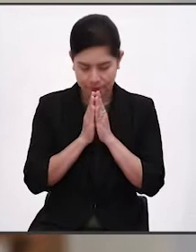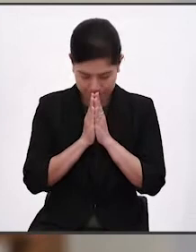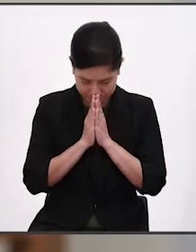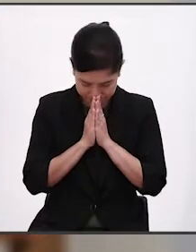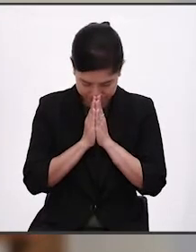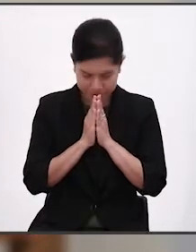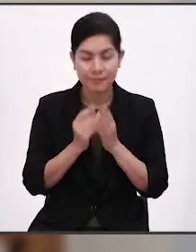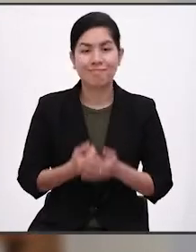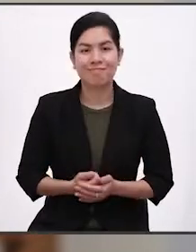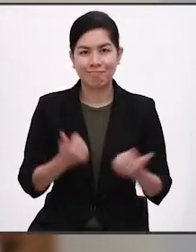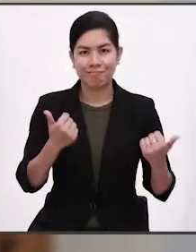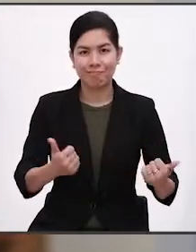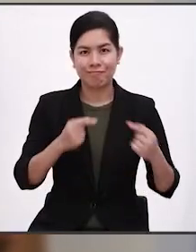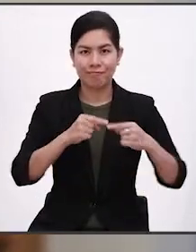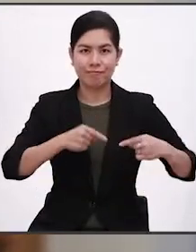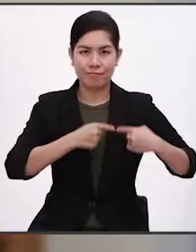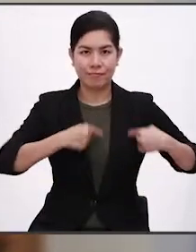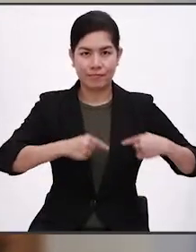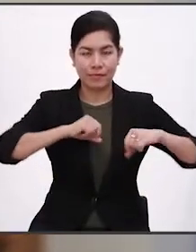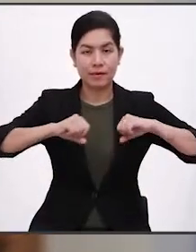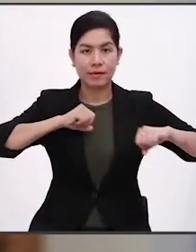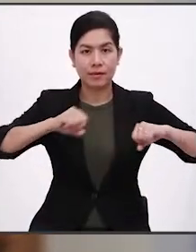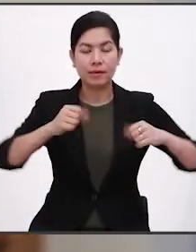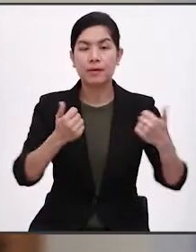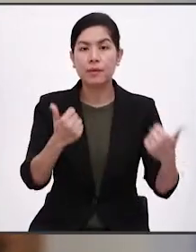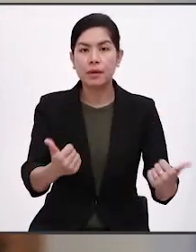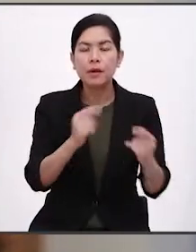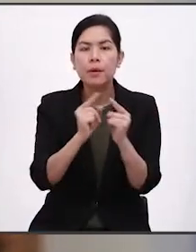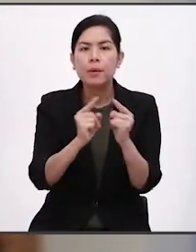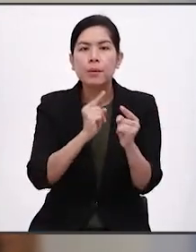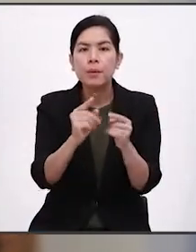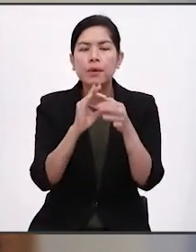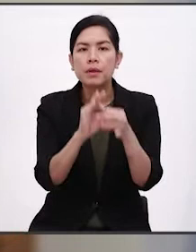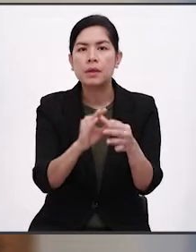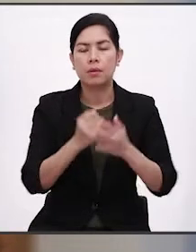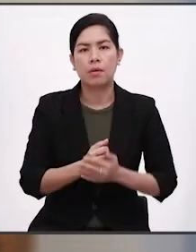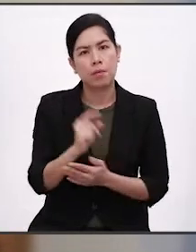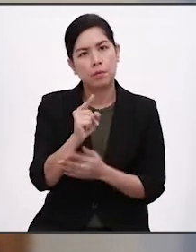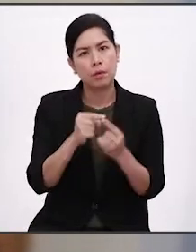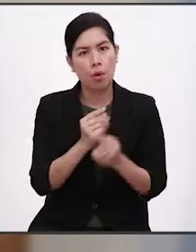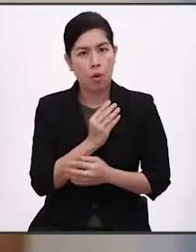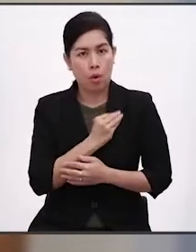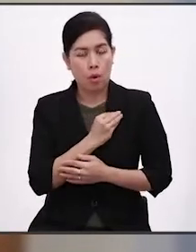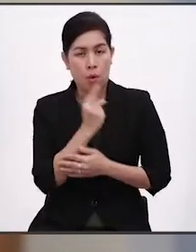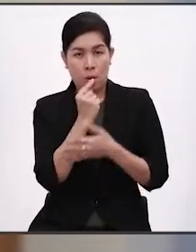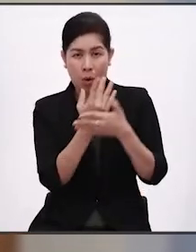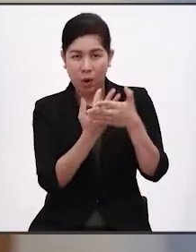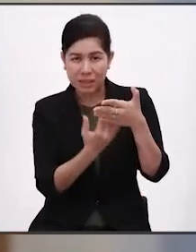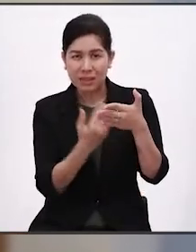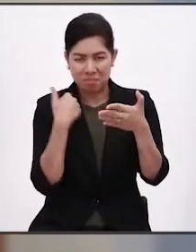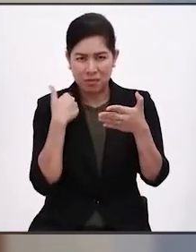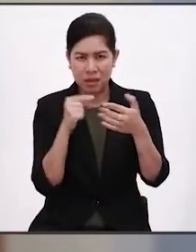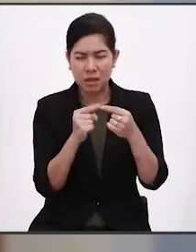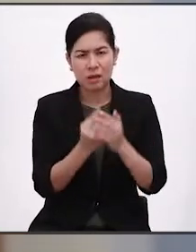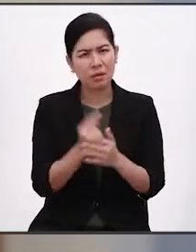สวัสดีค่ะคุณผู้ชมยัง At Heart Show The Stronger นะคะวันนี้เราจะคุยกันถึงเรื่องโรคหลอดเลือดหัวใจฟังแล้วหลายคนบ